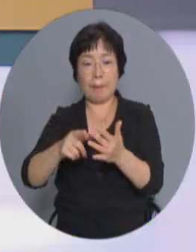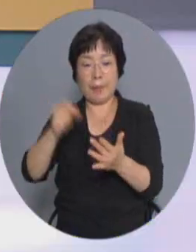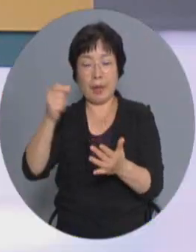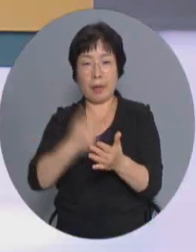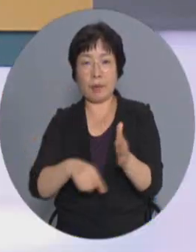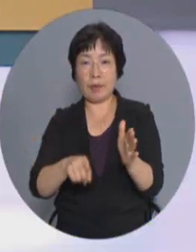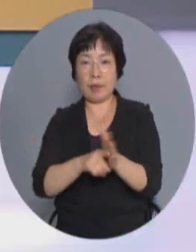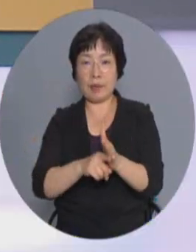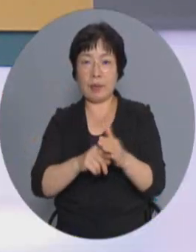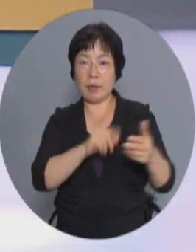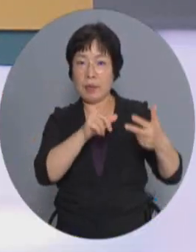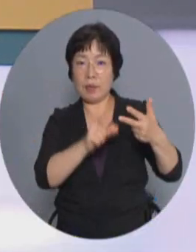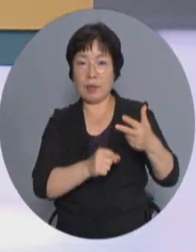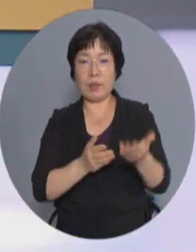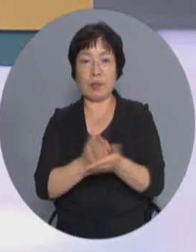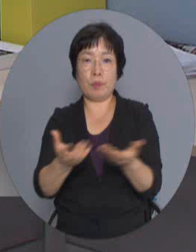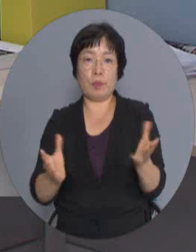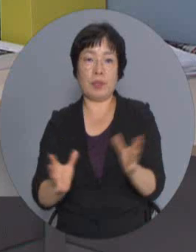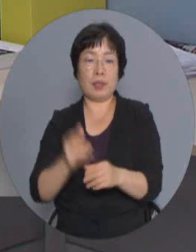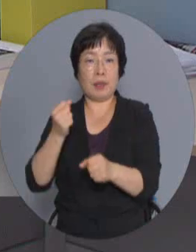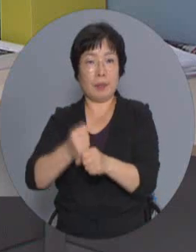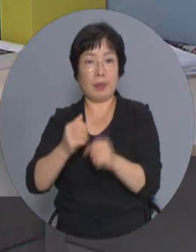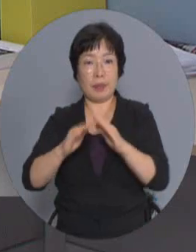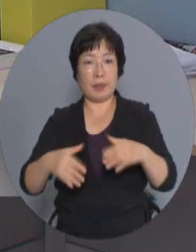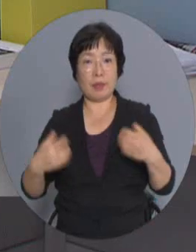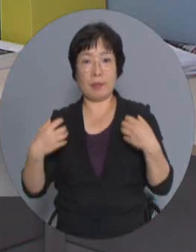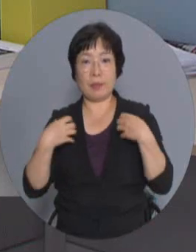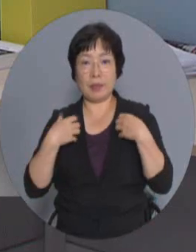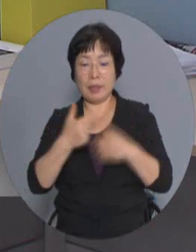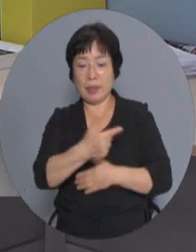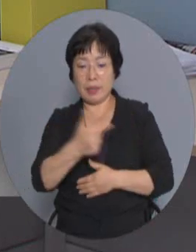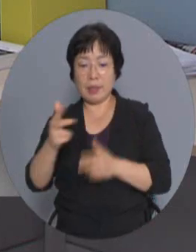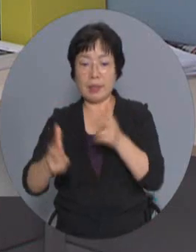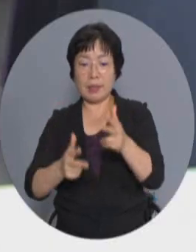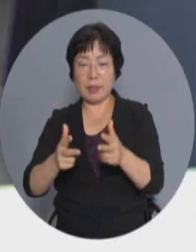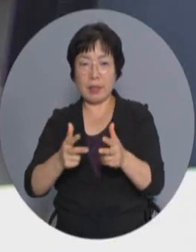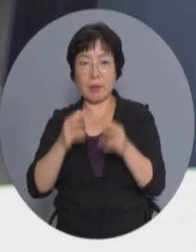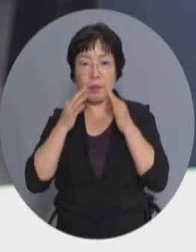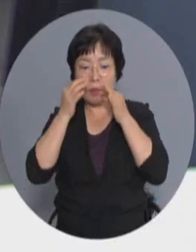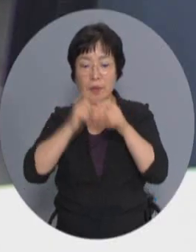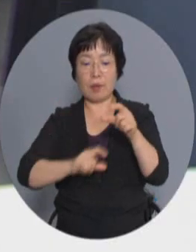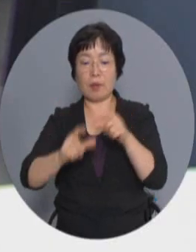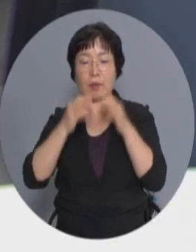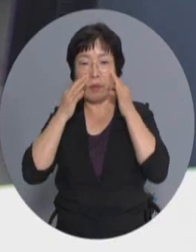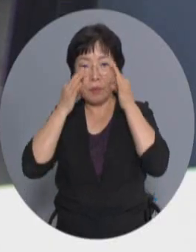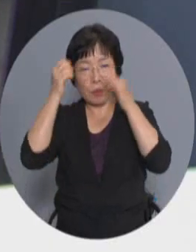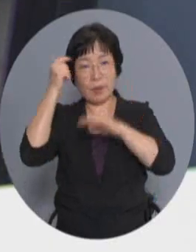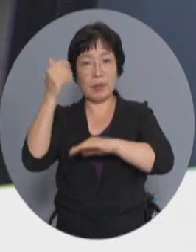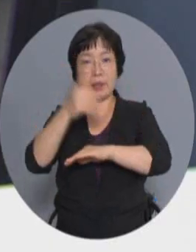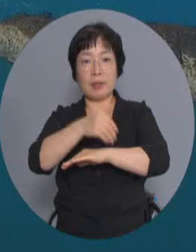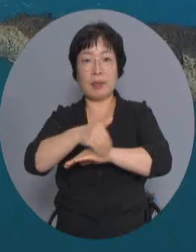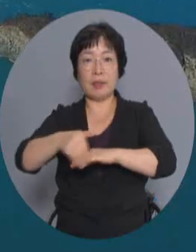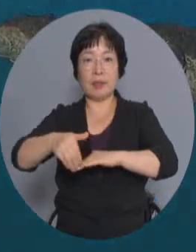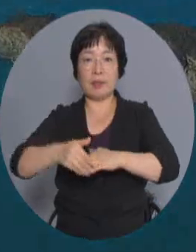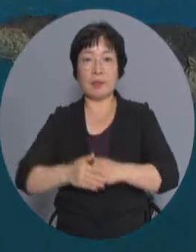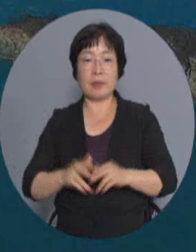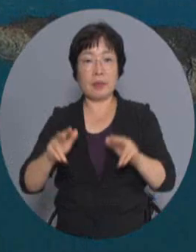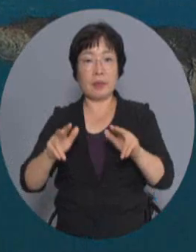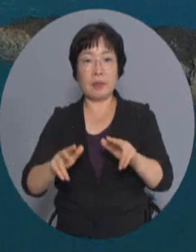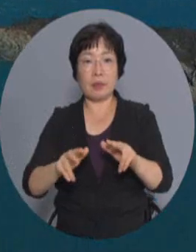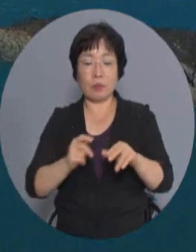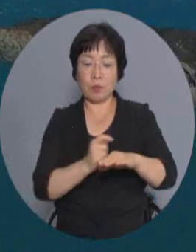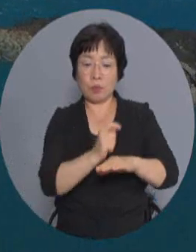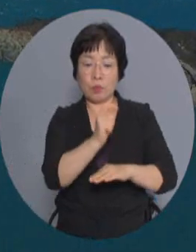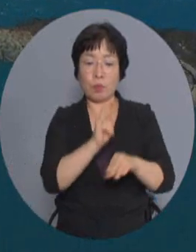위해 지난 7월 전담팀을 신설한 전라남도는 대규모 사업 발굴에 더욱 속도를 낼 계획입니다. 현재는